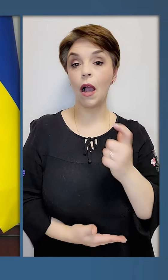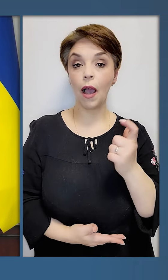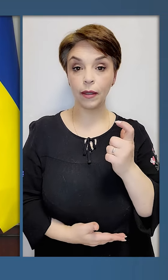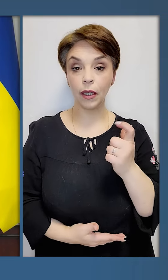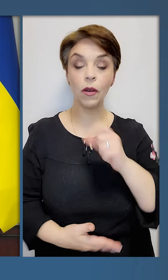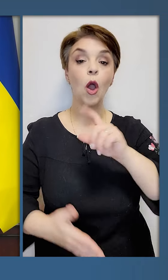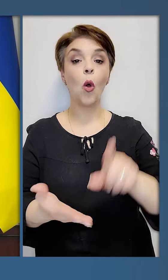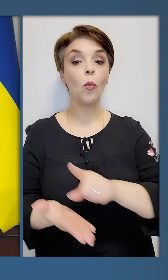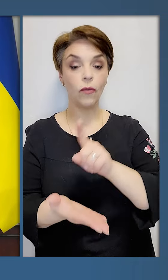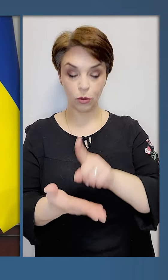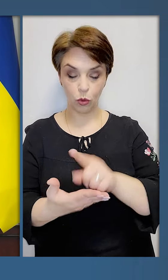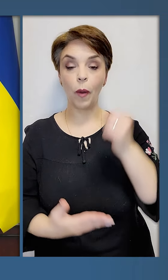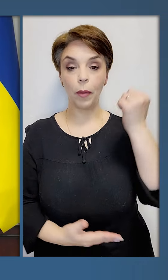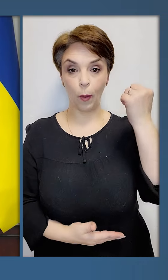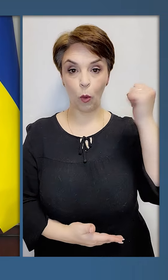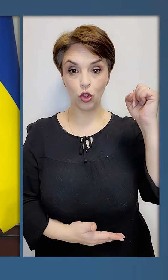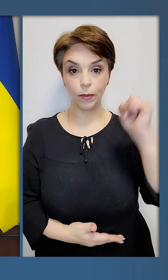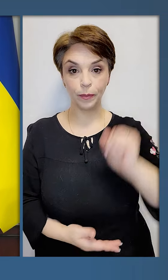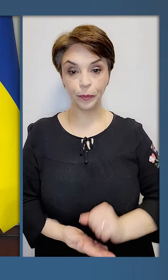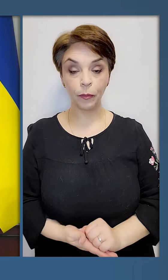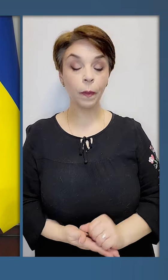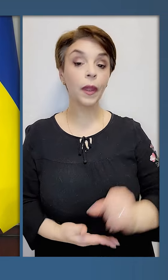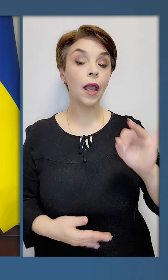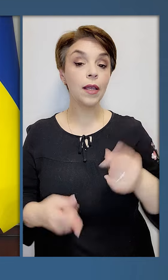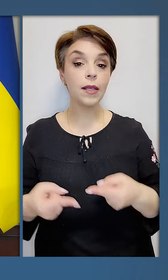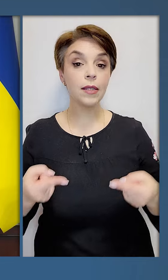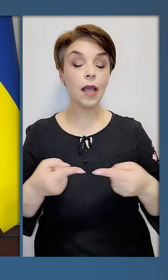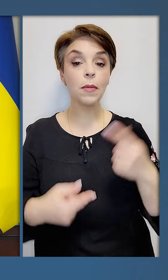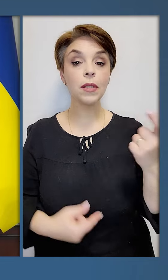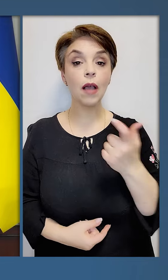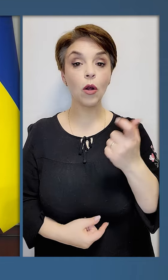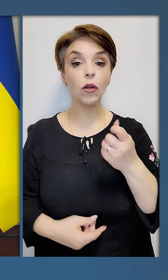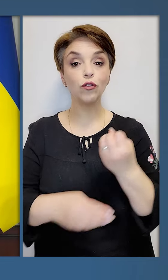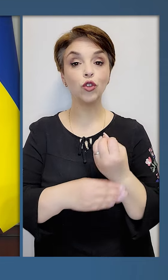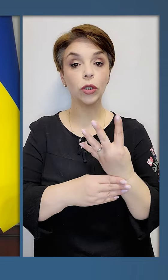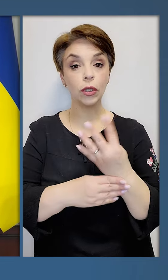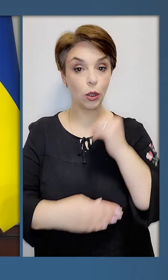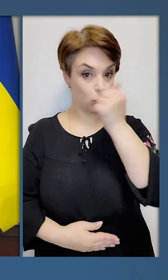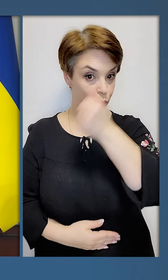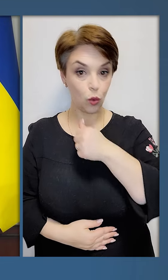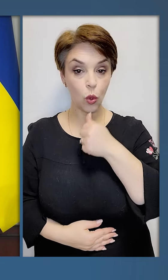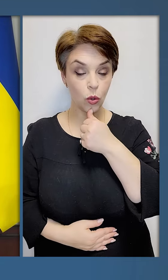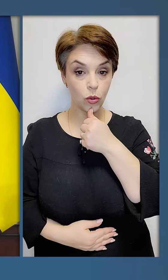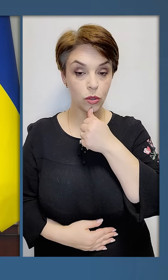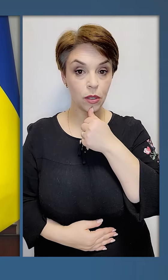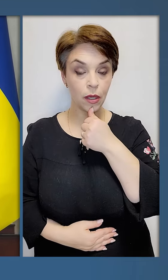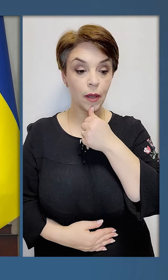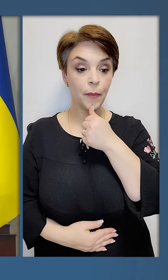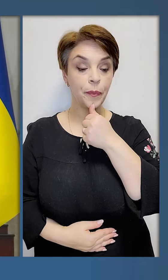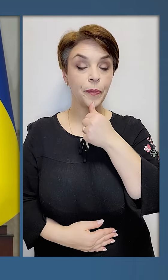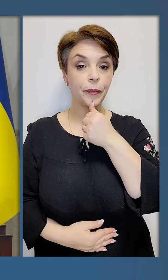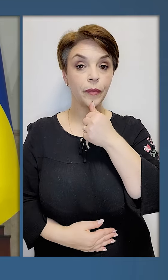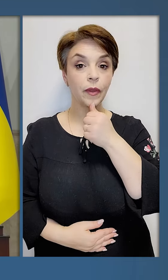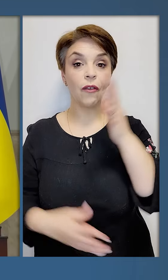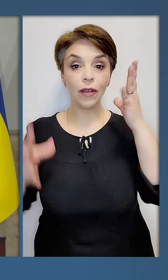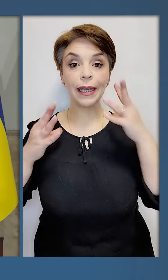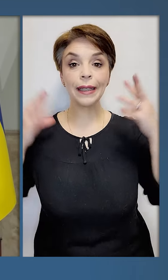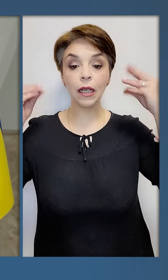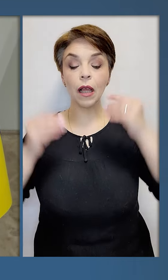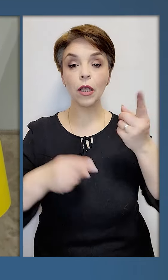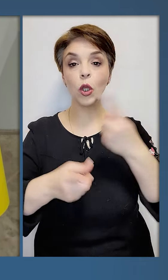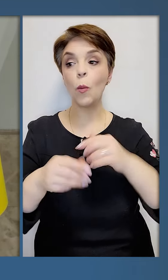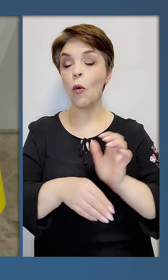Харків, обов'язково переможе. І саме з Харкова в 2014 році у Нідерланди